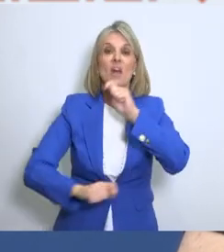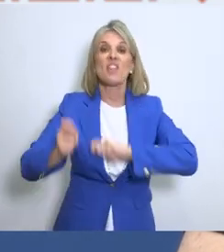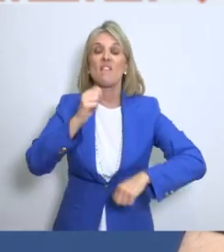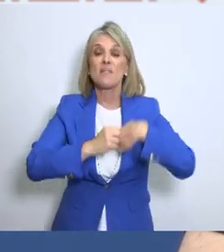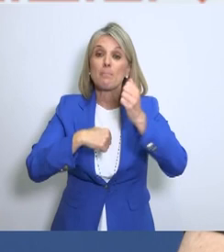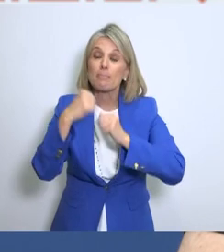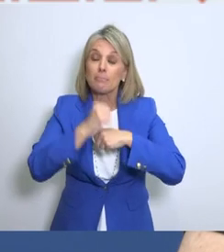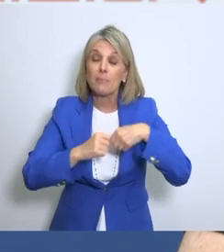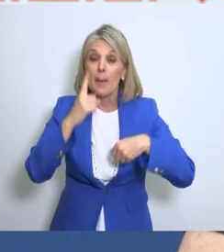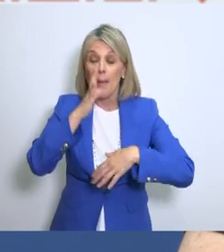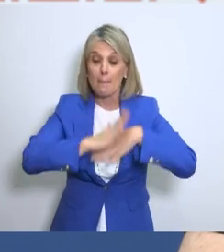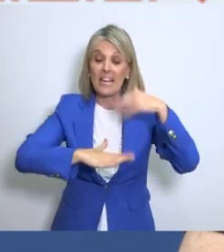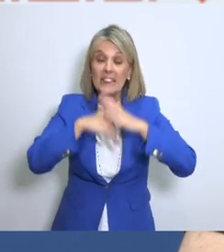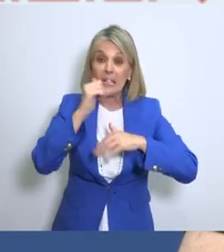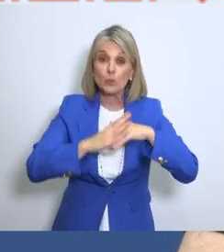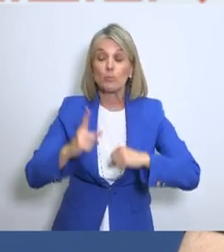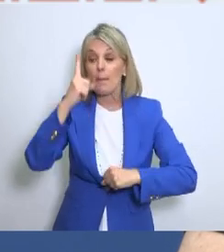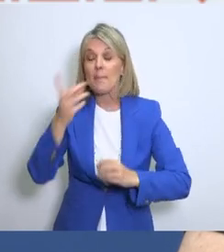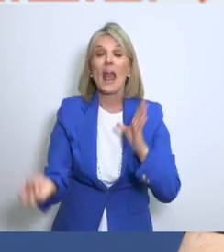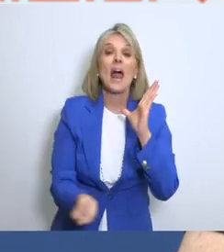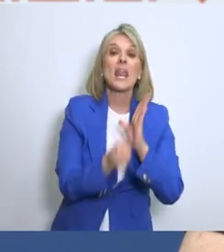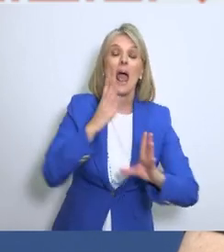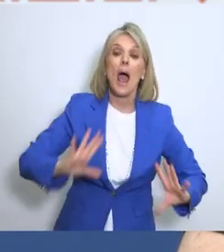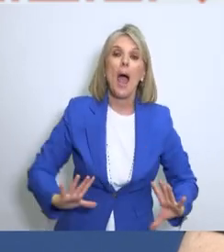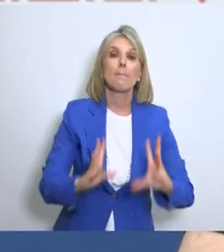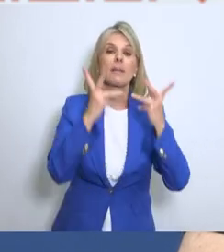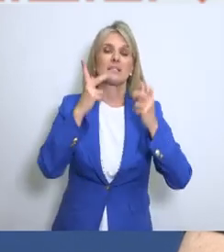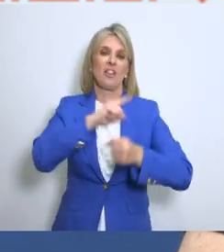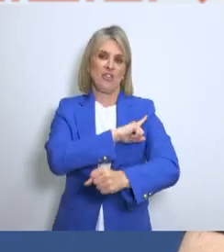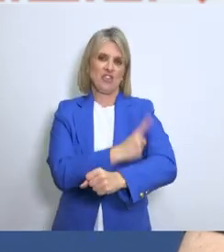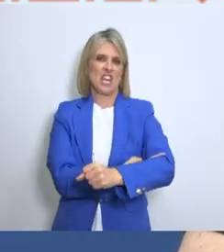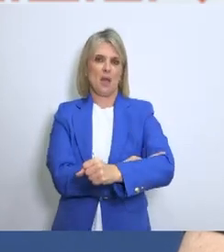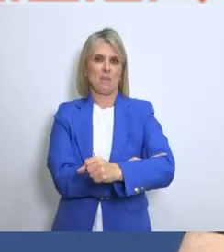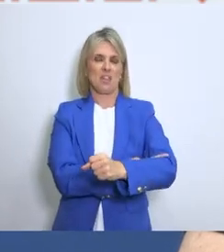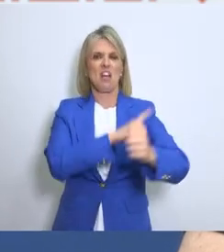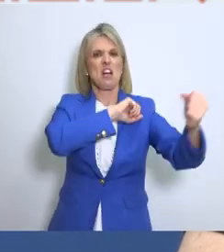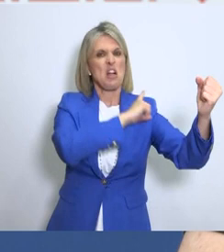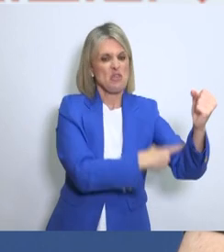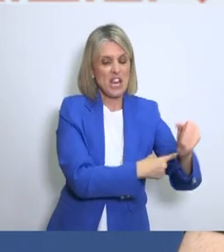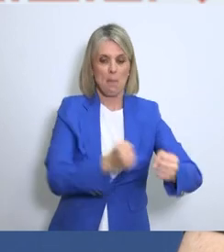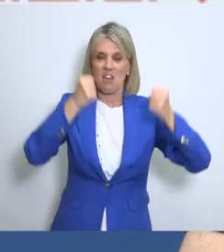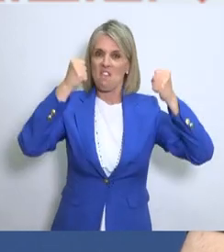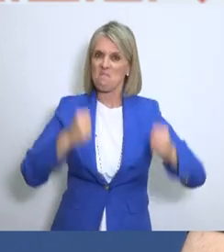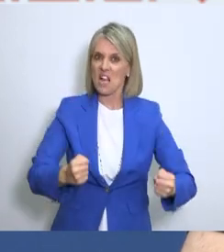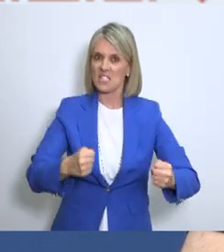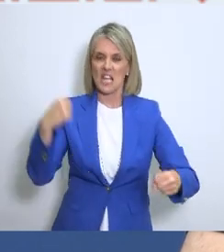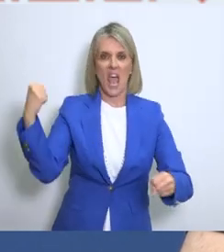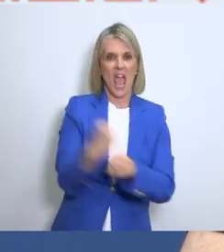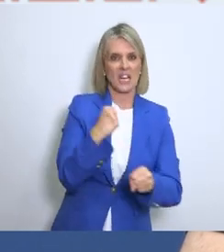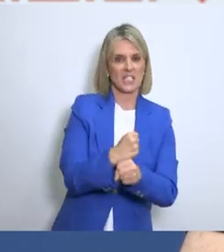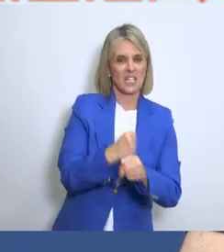δύναμη, αποφασισμένη και αταλάντευτη στο στόχο της. Μια δύναμη με στέρεη εργατική και κομμουνιστική